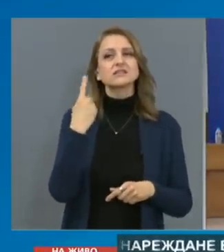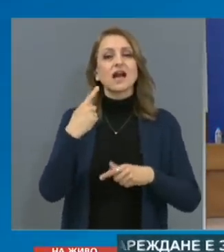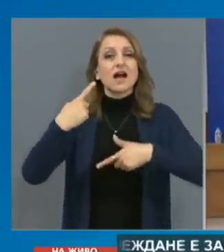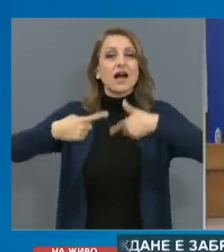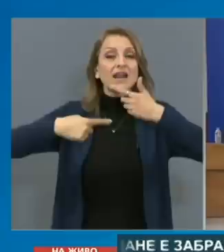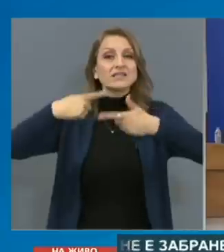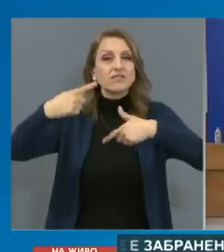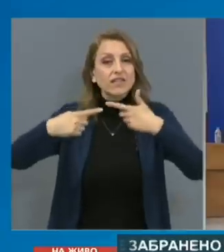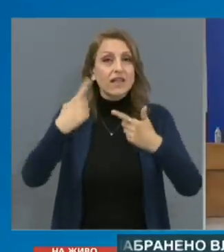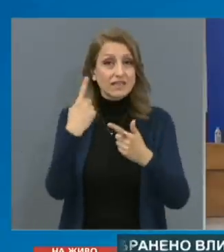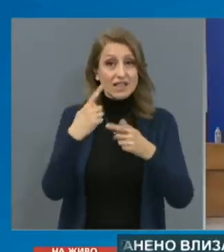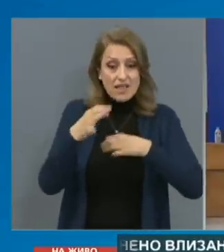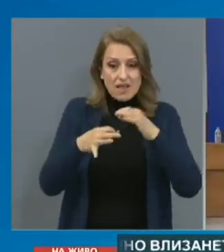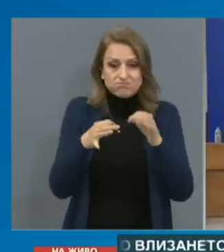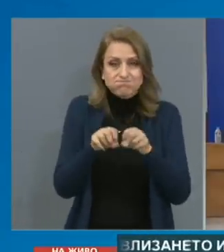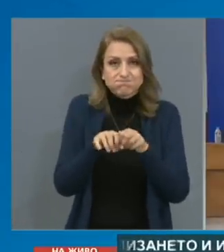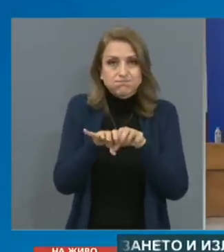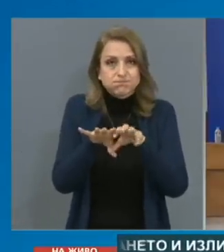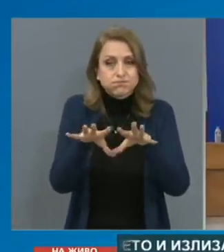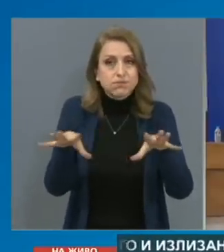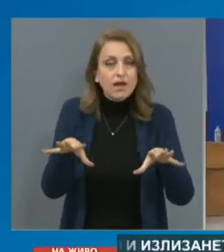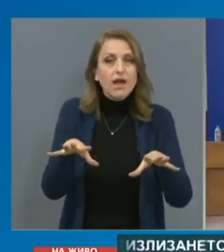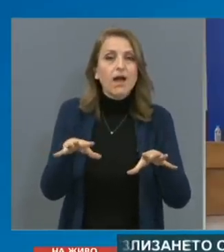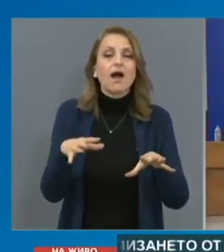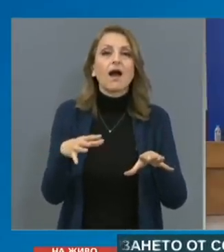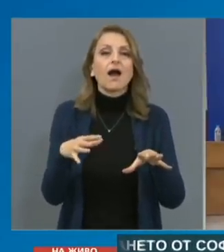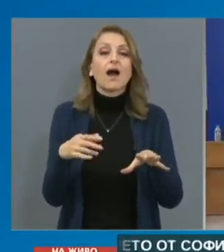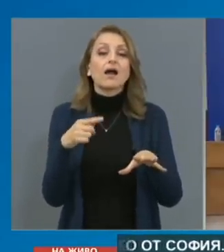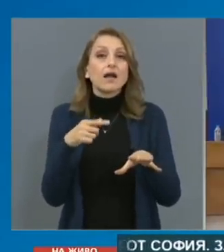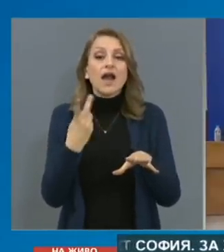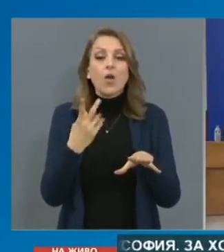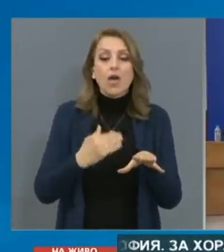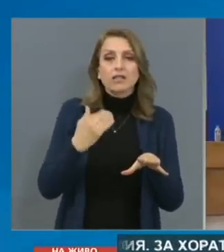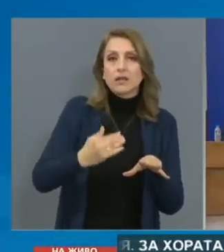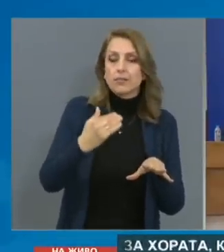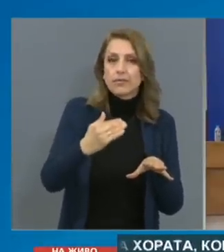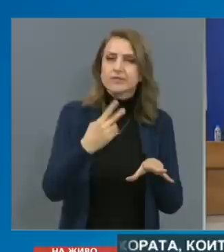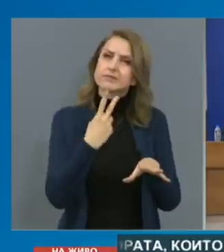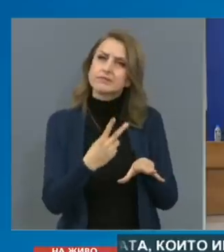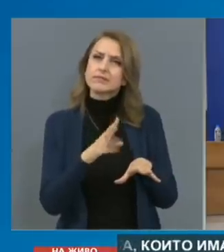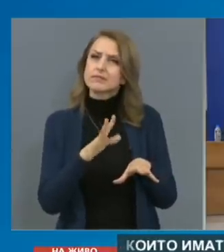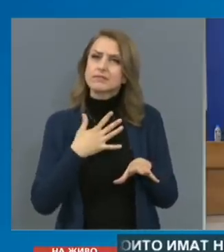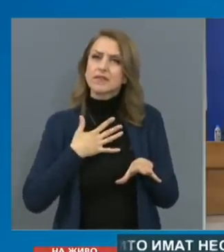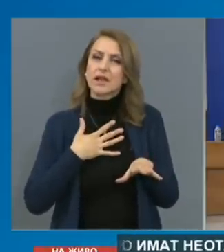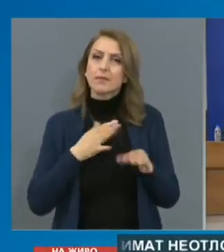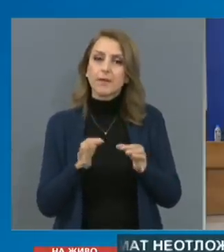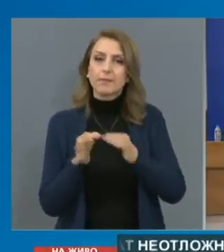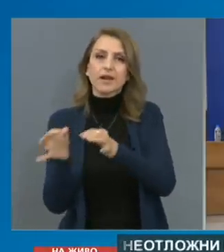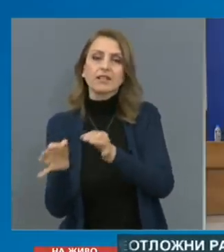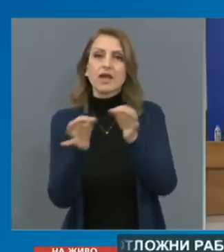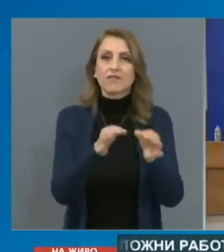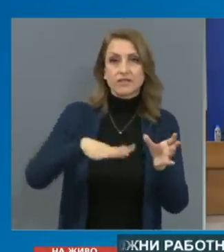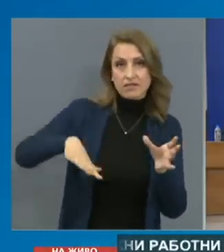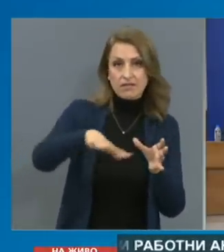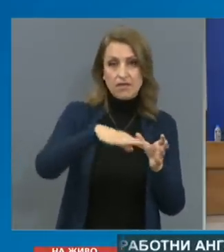развитието на една епидемия, за етапа, на който се намира, тя се съди по това дали има предаване на случаи вътре в самата страна, т.е.